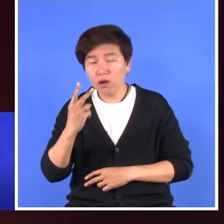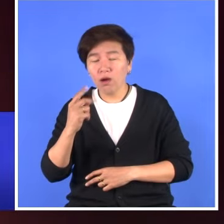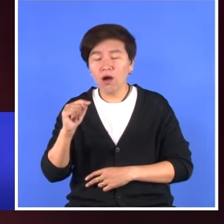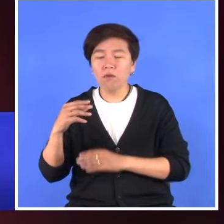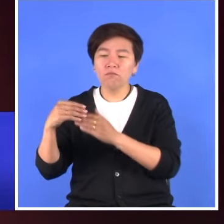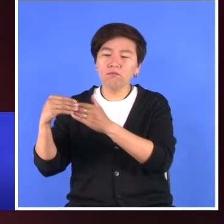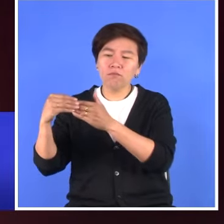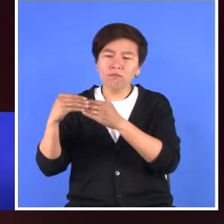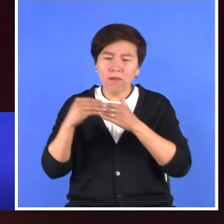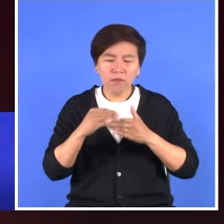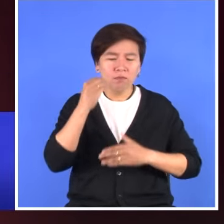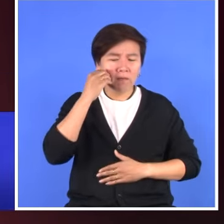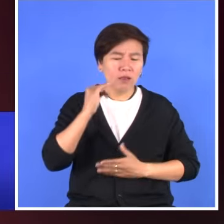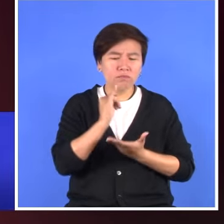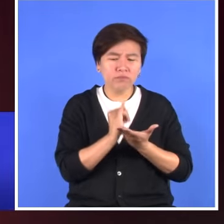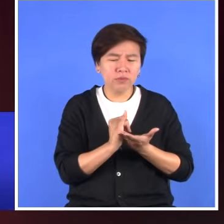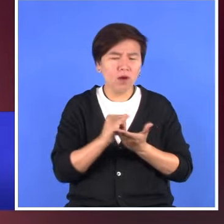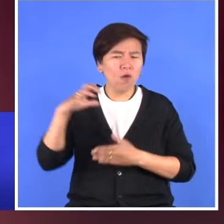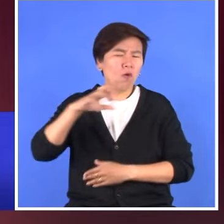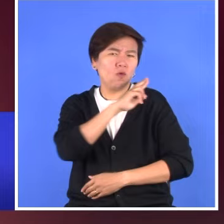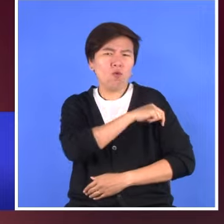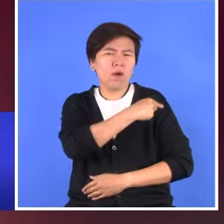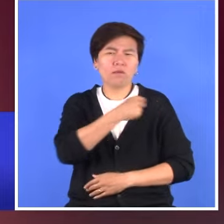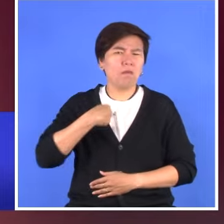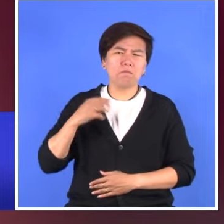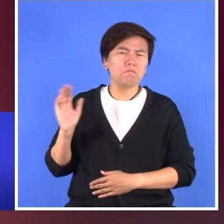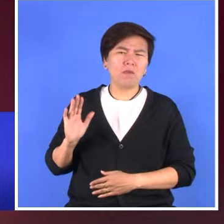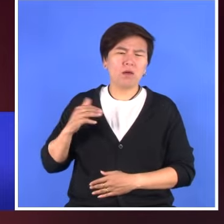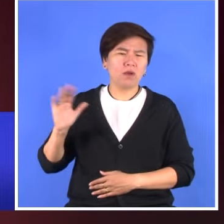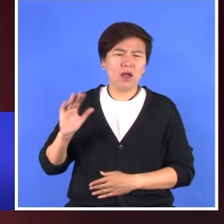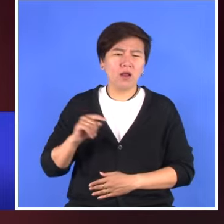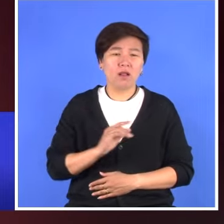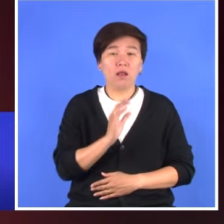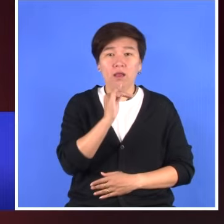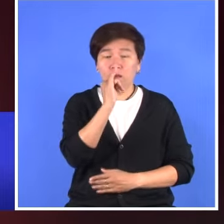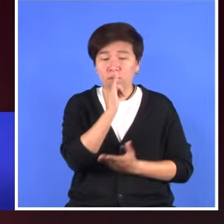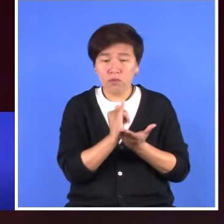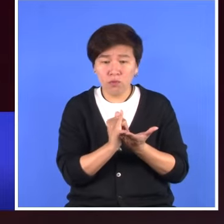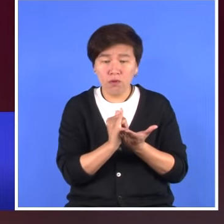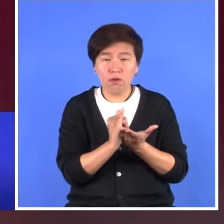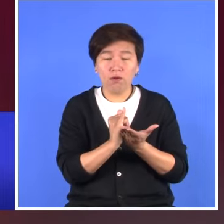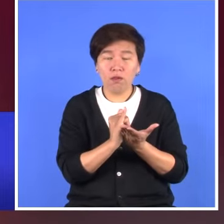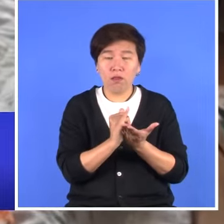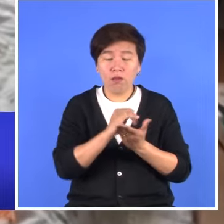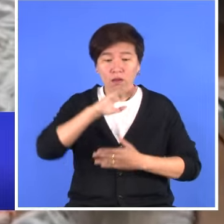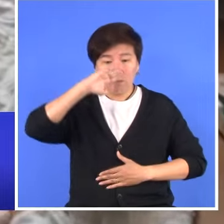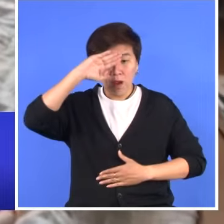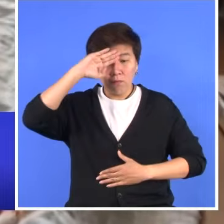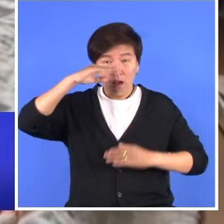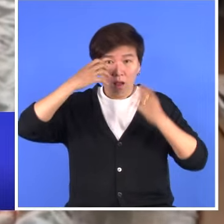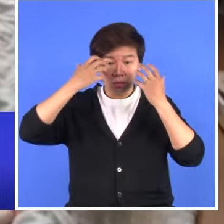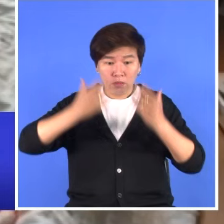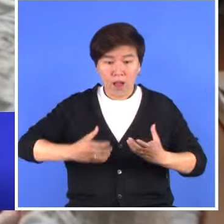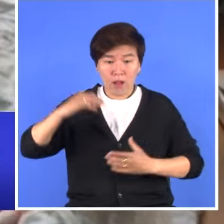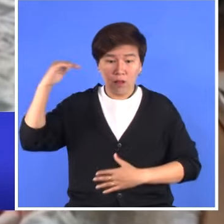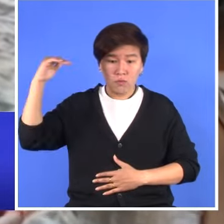มกราคมค่ะคุณลุงชาญชัยก็ทรุดหนักญาติพี่น้องก็ใช้คำว่ามาดูใจกันนั่นแหละกลางดึกวันเดียวกันทุกคนที่มาเฝ้าได้ยิน